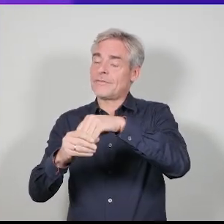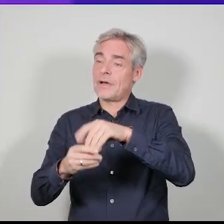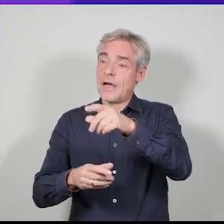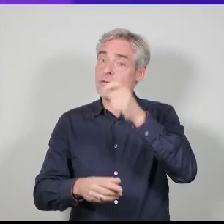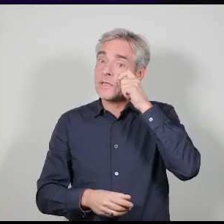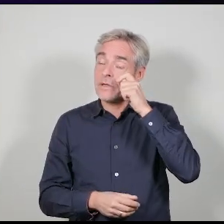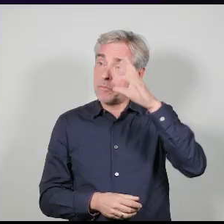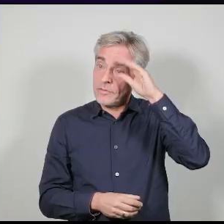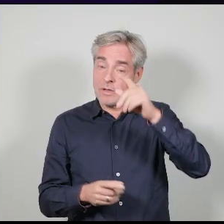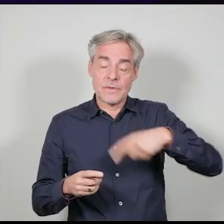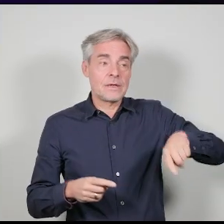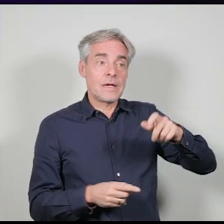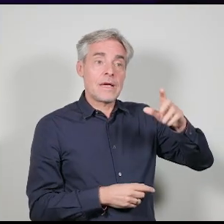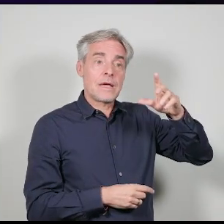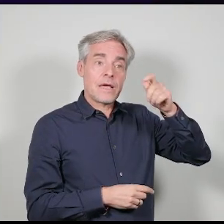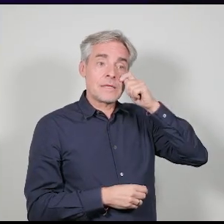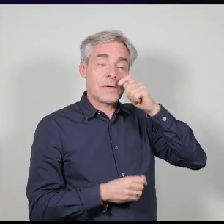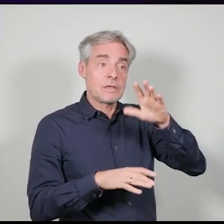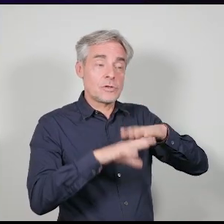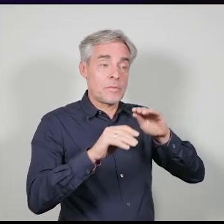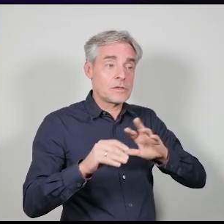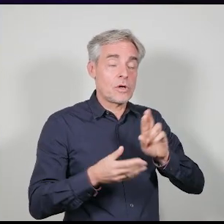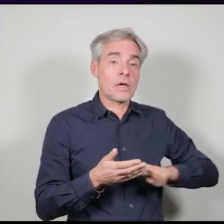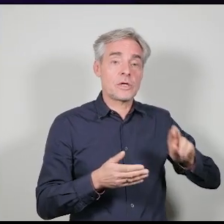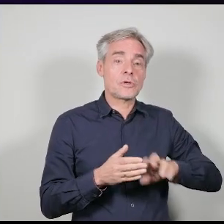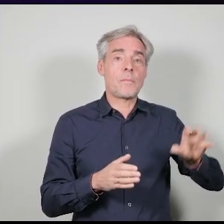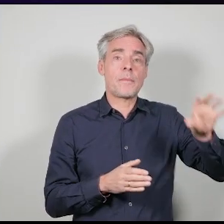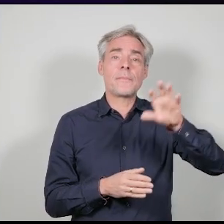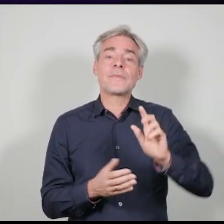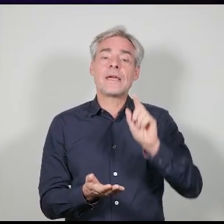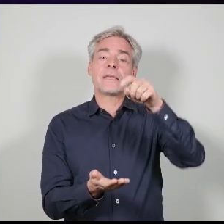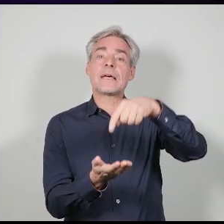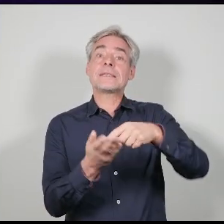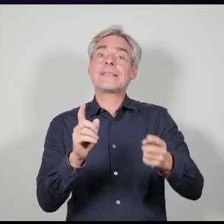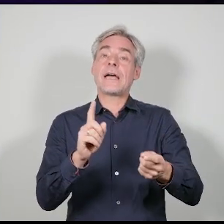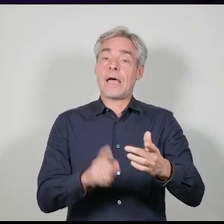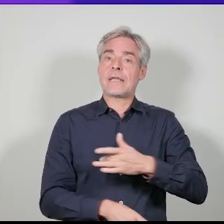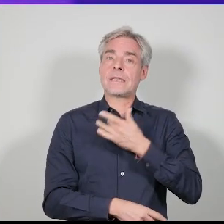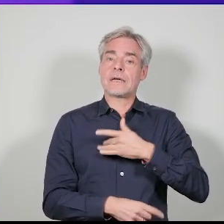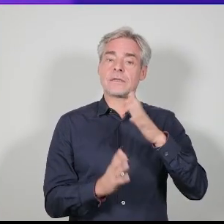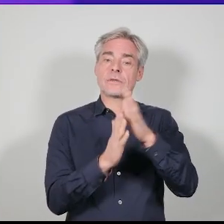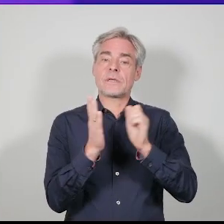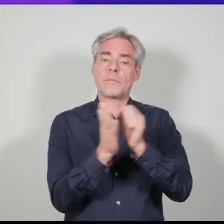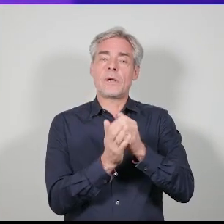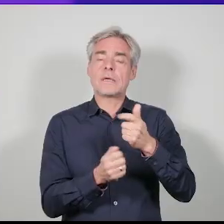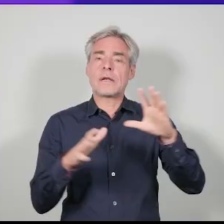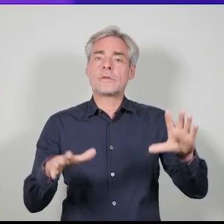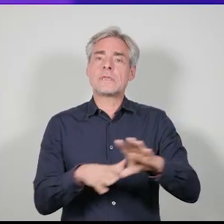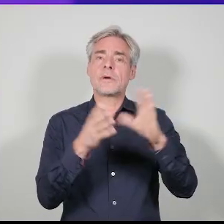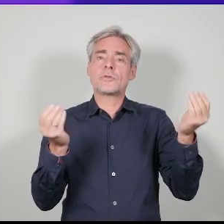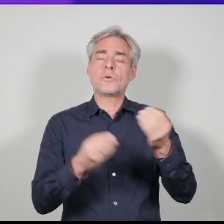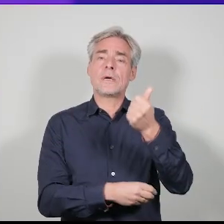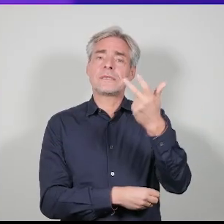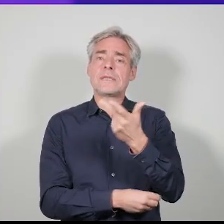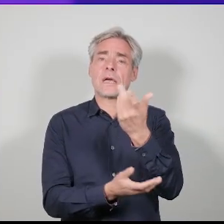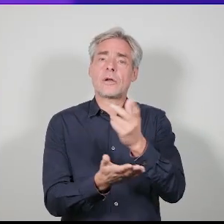l'expertise professionnelle, mais l'expertise territoriale véritablement. Il y a un lieu qui est intéressant qui symbolise ça, on va voir quelques images, c'est un tiers-lieu que